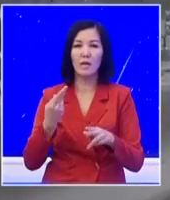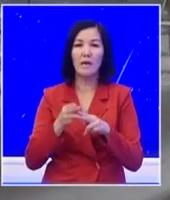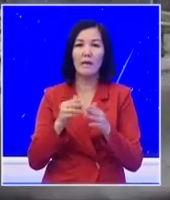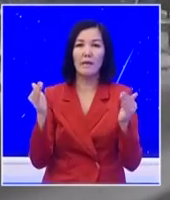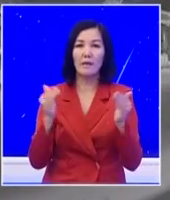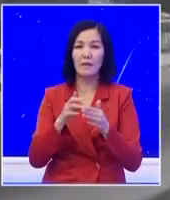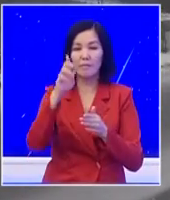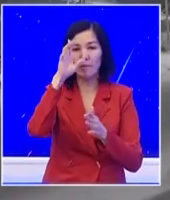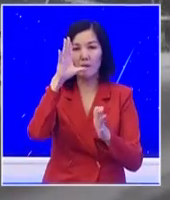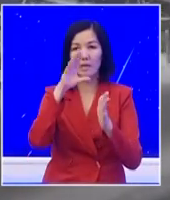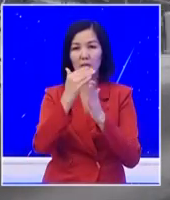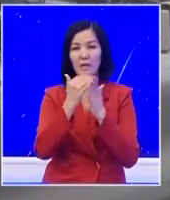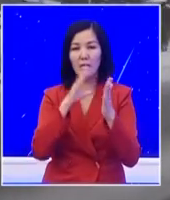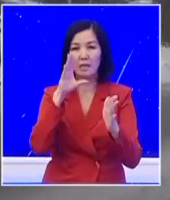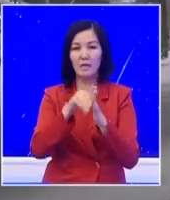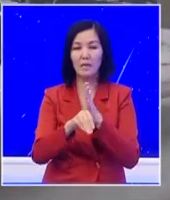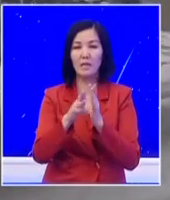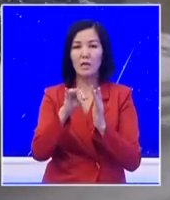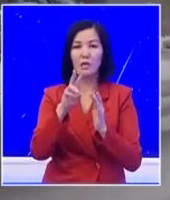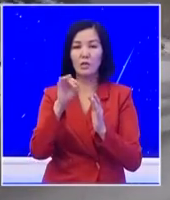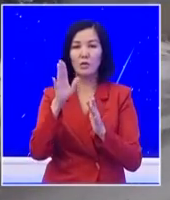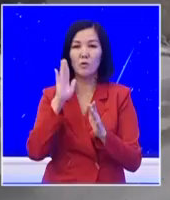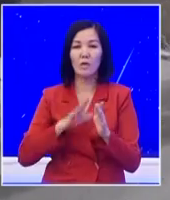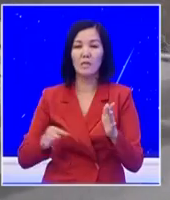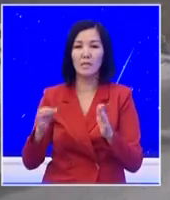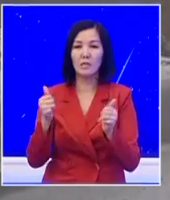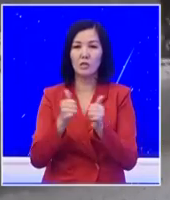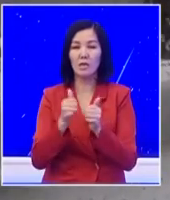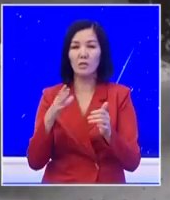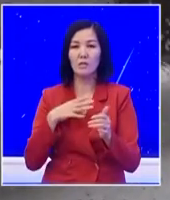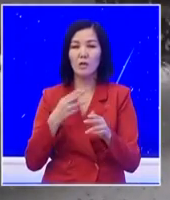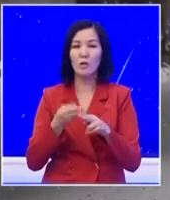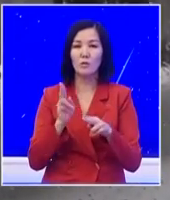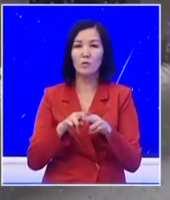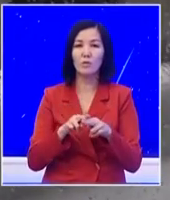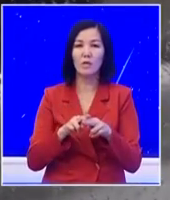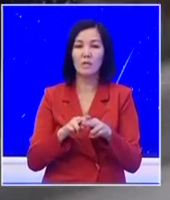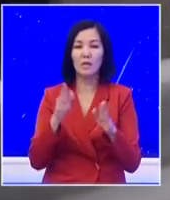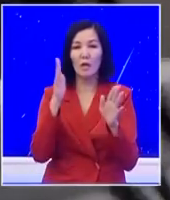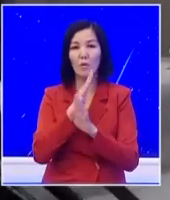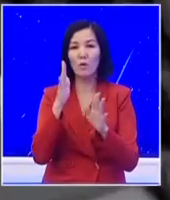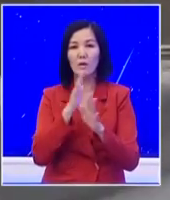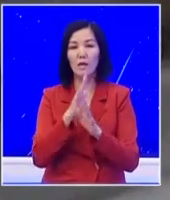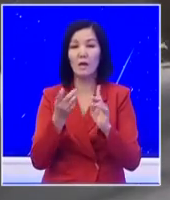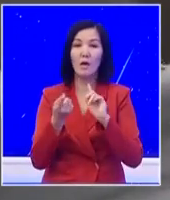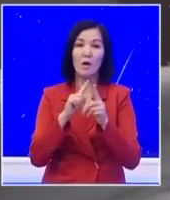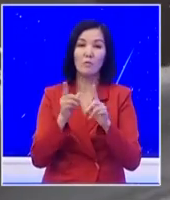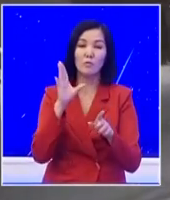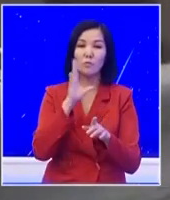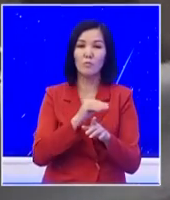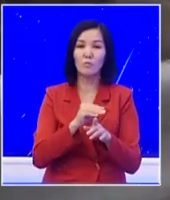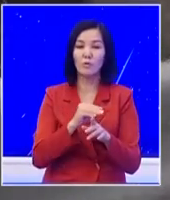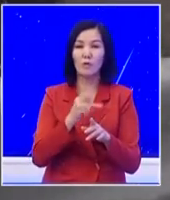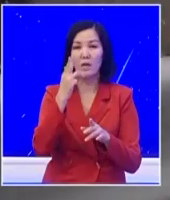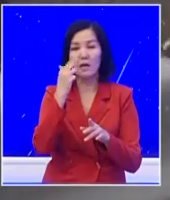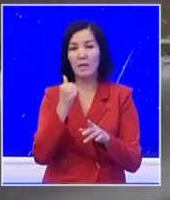кішкентай мемлекеттер қатарына жатады. Жерорта теңізіне жақын орналасқан, сондықтан оның климаты қалыпты саналады. Әдетте